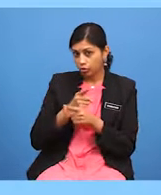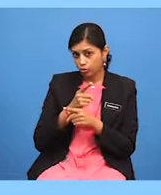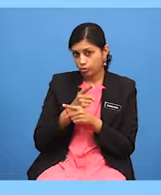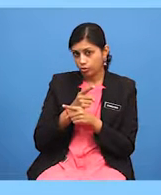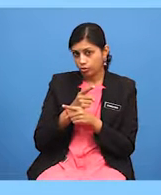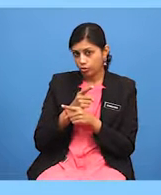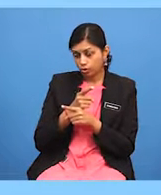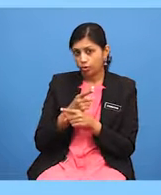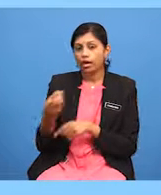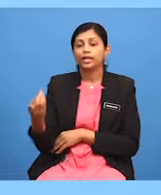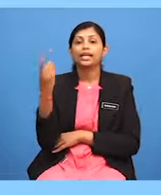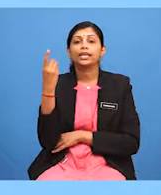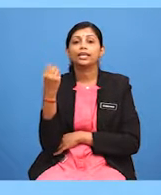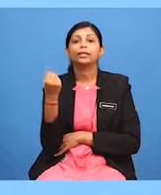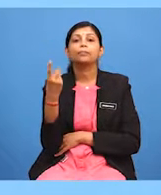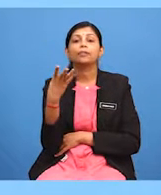Berat beban ialah